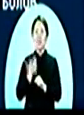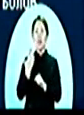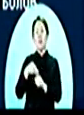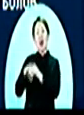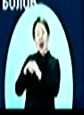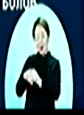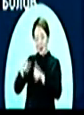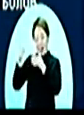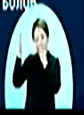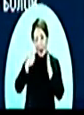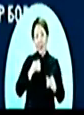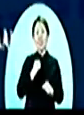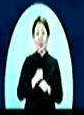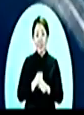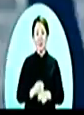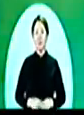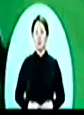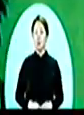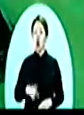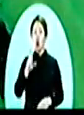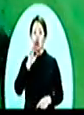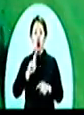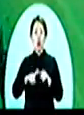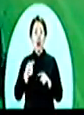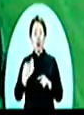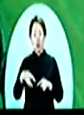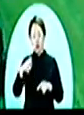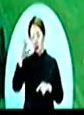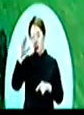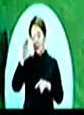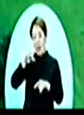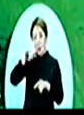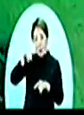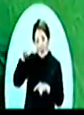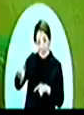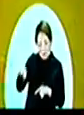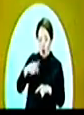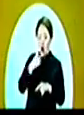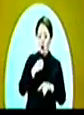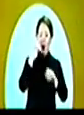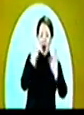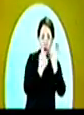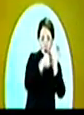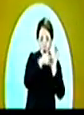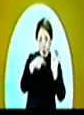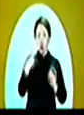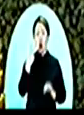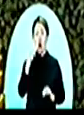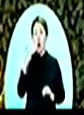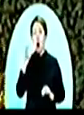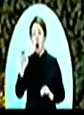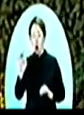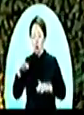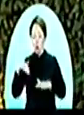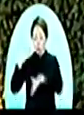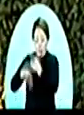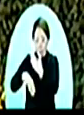байрыг хадгалахад анхаарч ажиллав. Үнс хөдөө аж ахуйн хөнгөн үйлдвэрийн салбарт 2016-аас